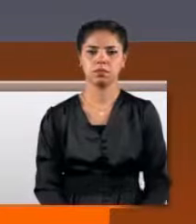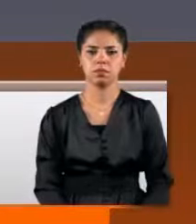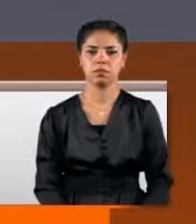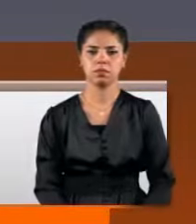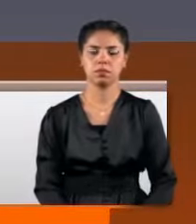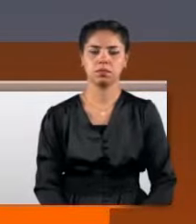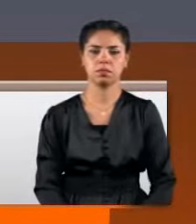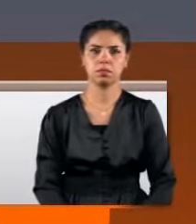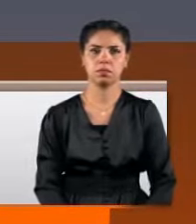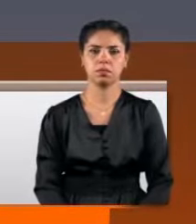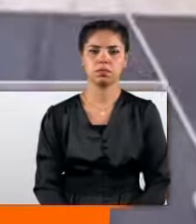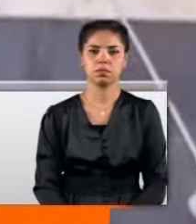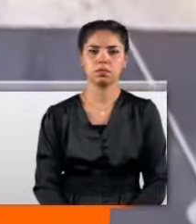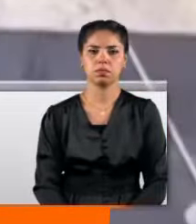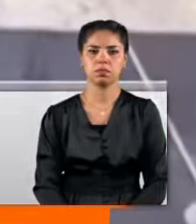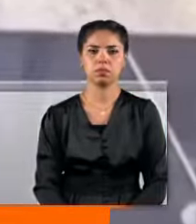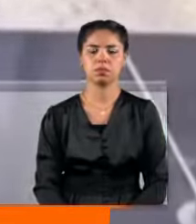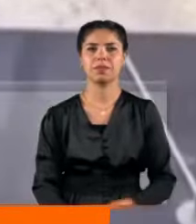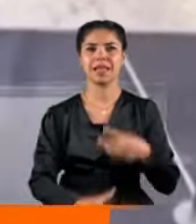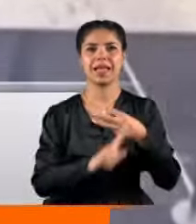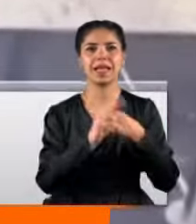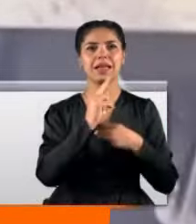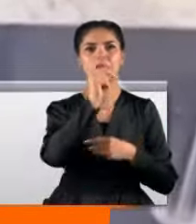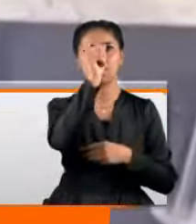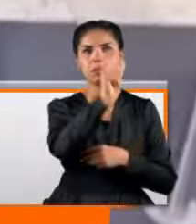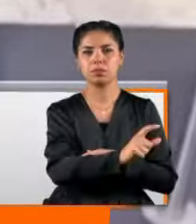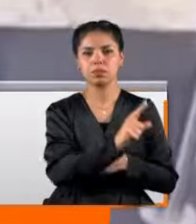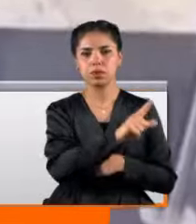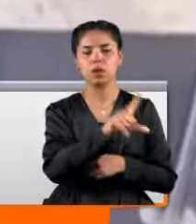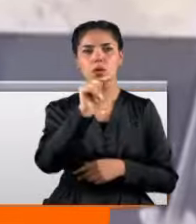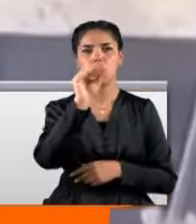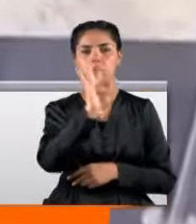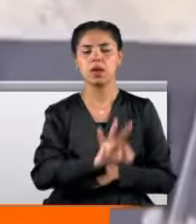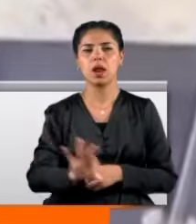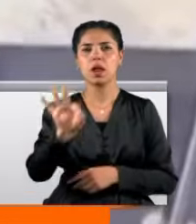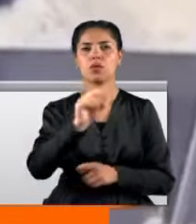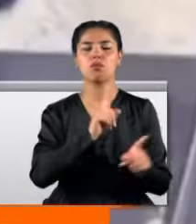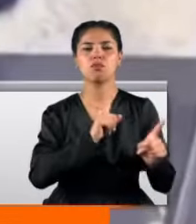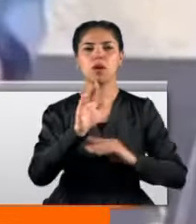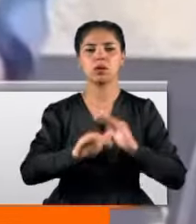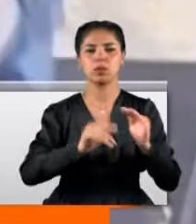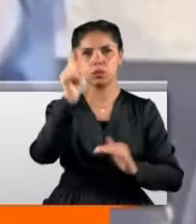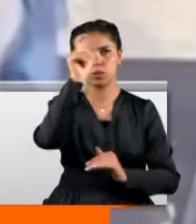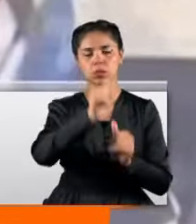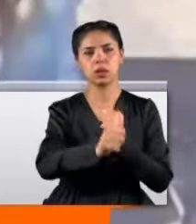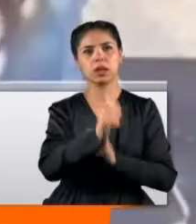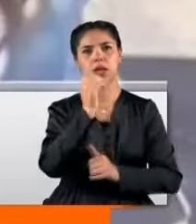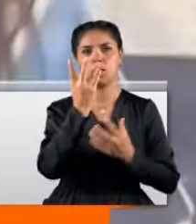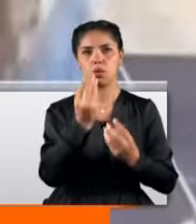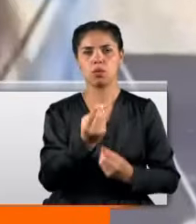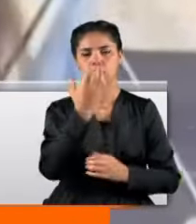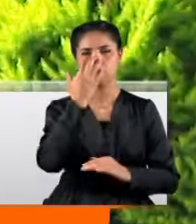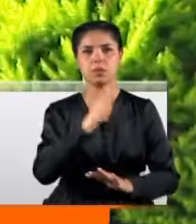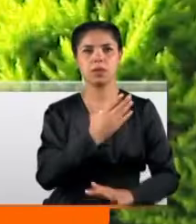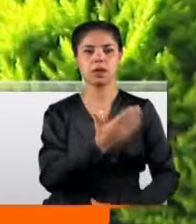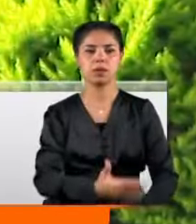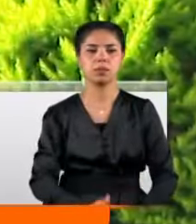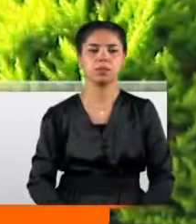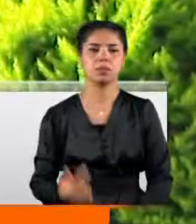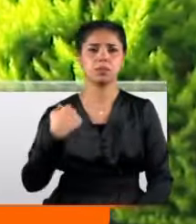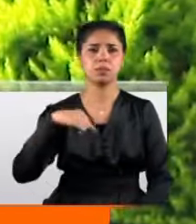da burada bir galeri açmayı umuyordum. Eylem Tok'un 11 Eylül'de görülecek duruşmanın ardından Türkiye'ye iade edilmesi bekleniyor.